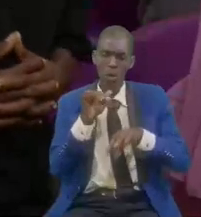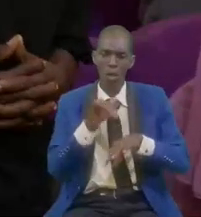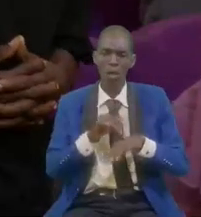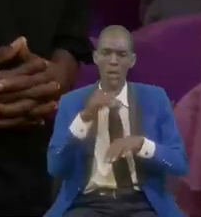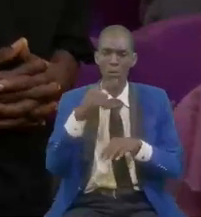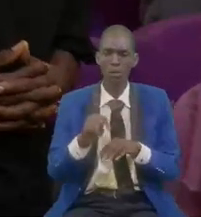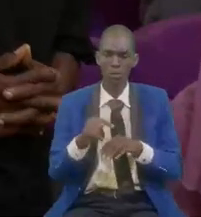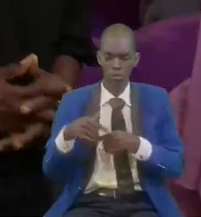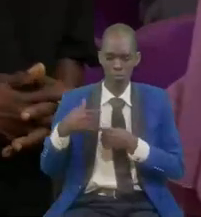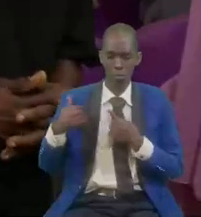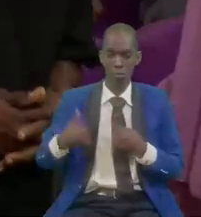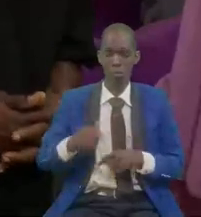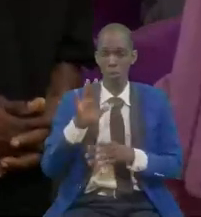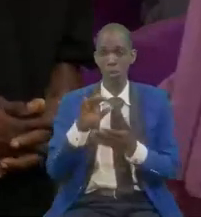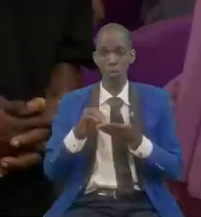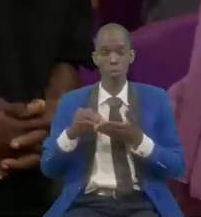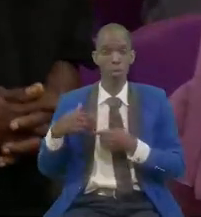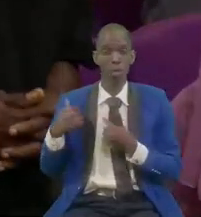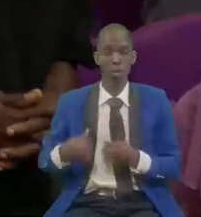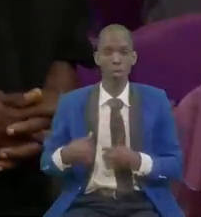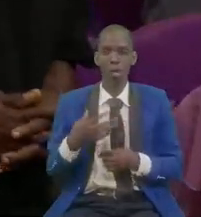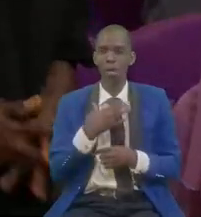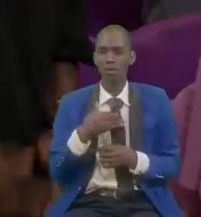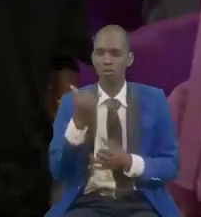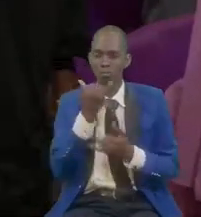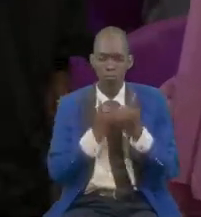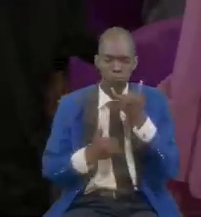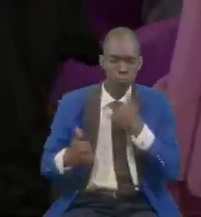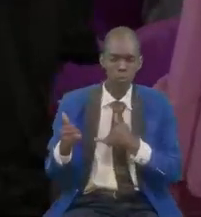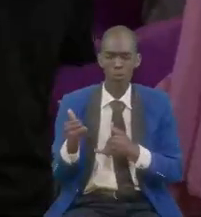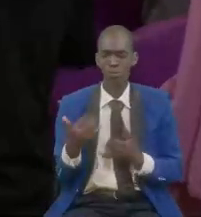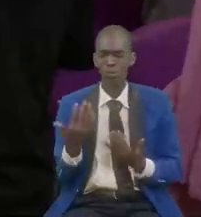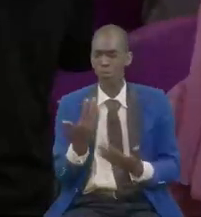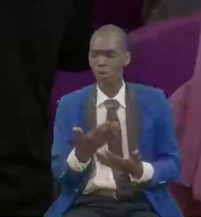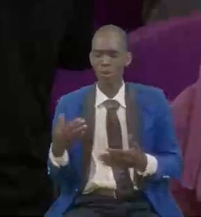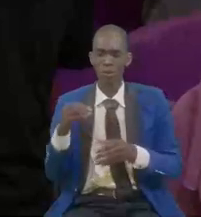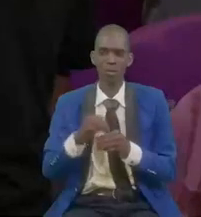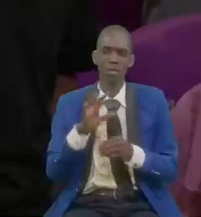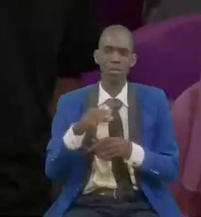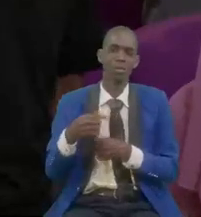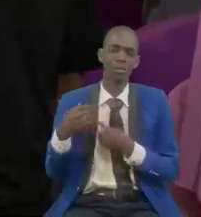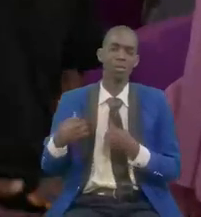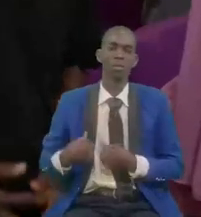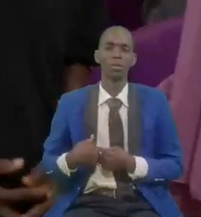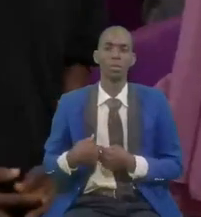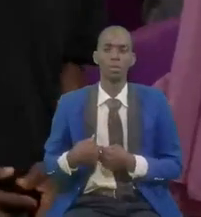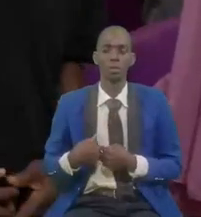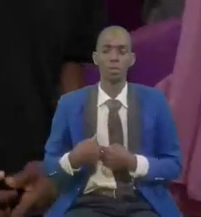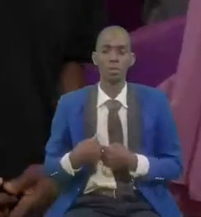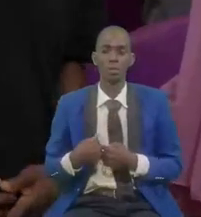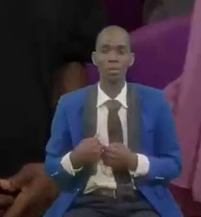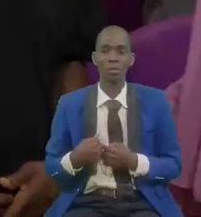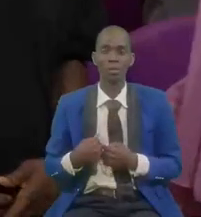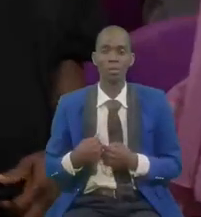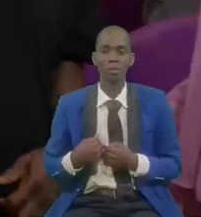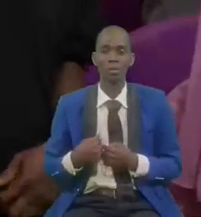cœur, la condition de votre cœur, la malice, la superfluité dans votre